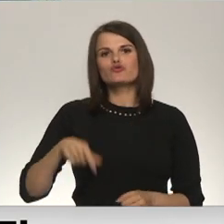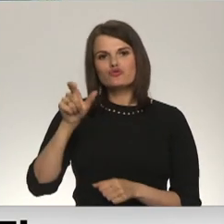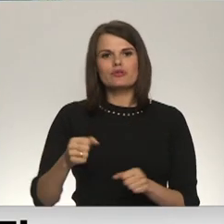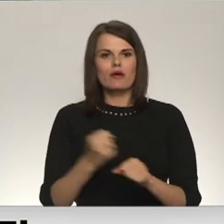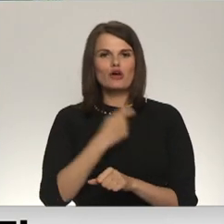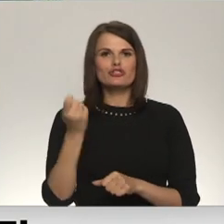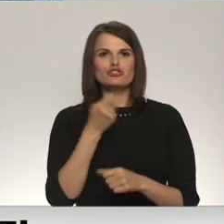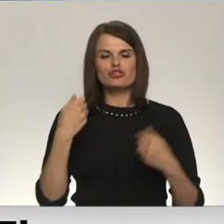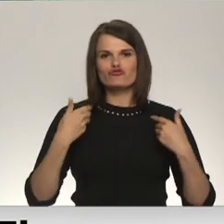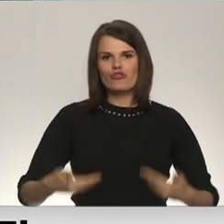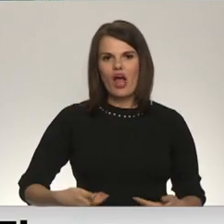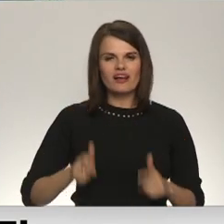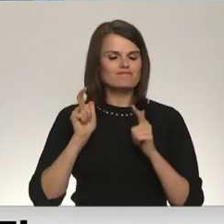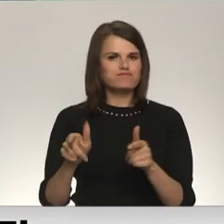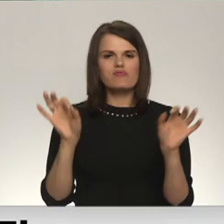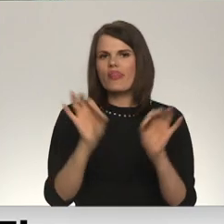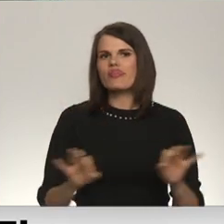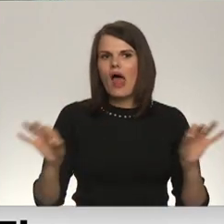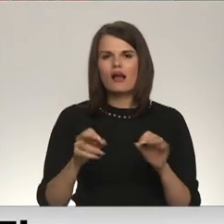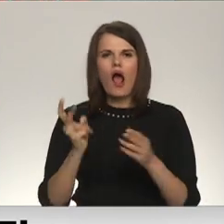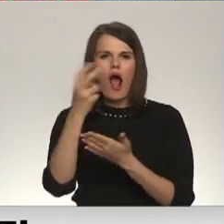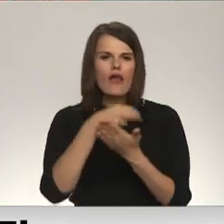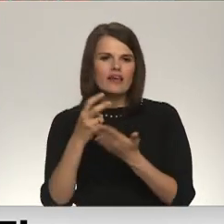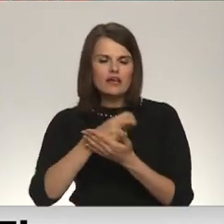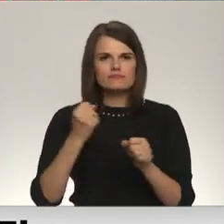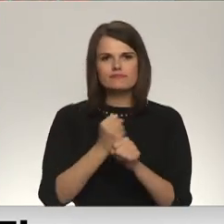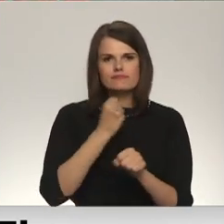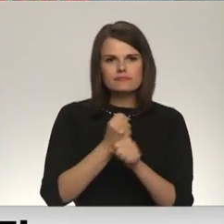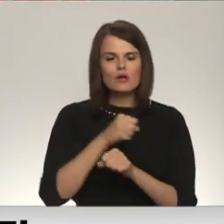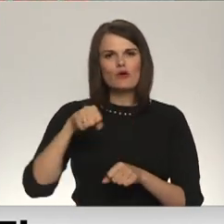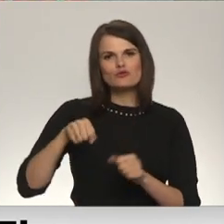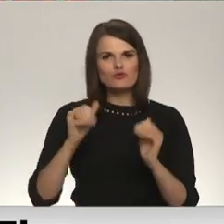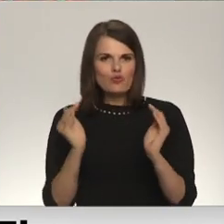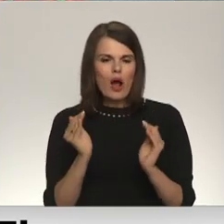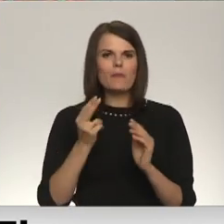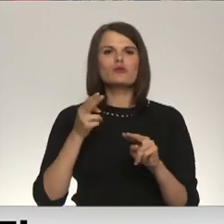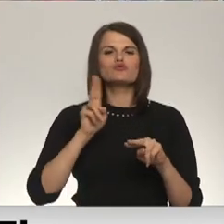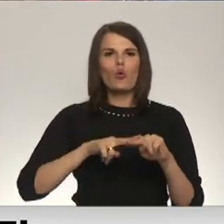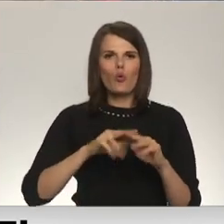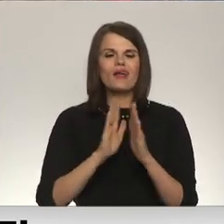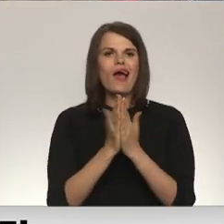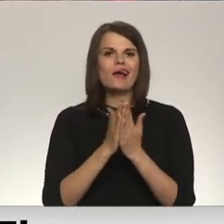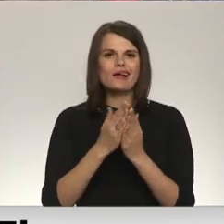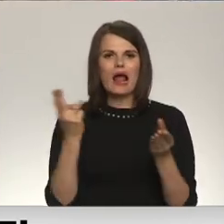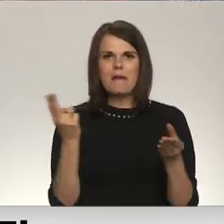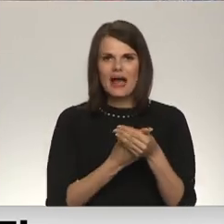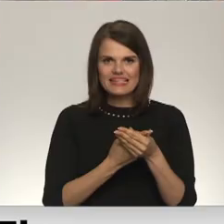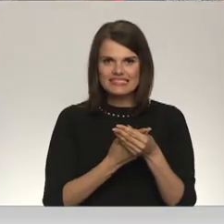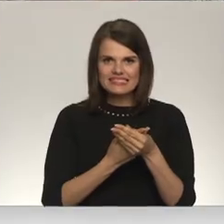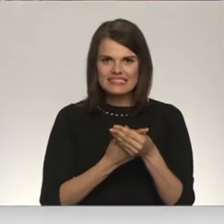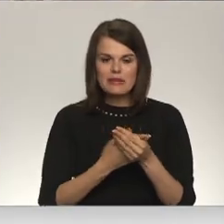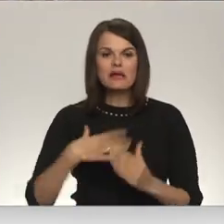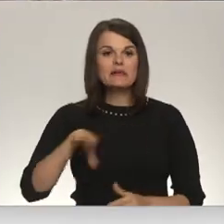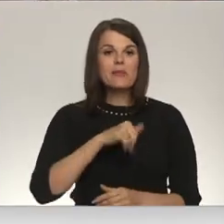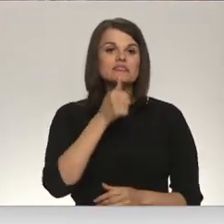džinsu jakas, izmests netiek nekas, no atgriezumiem tiek veidotas mazas somas un grāmatzīmes. Mēs esam